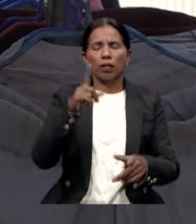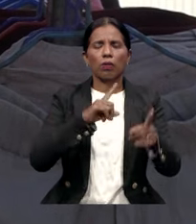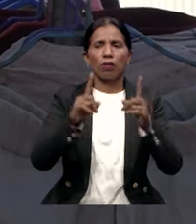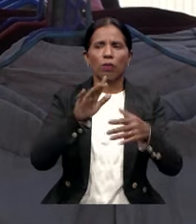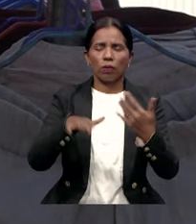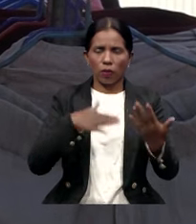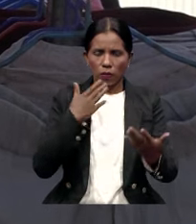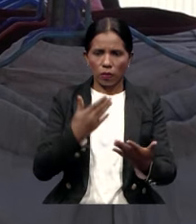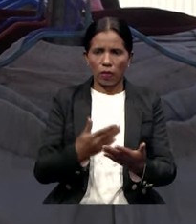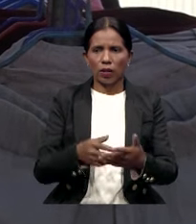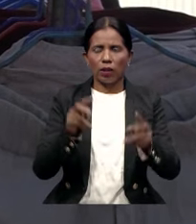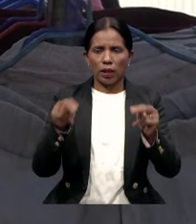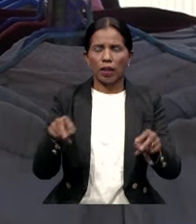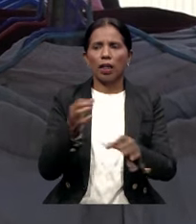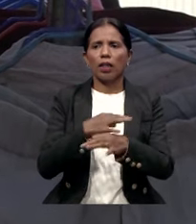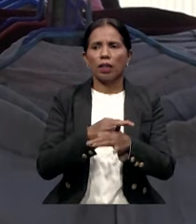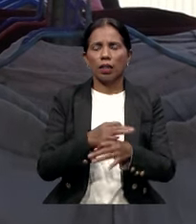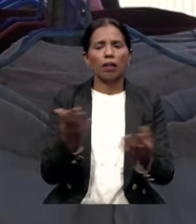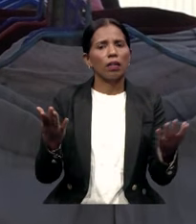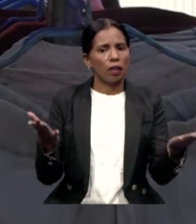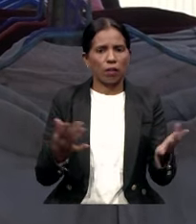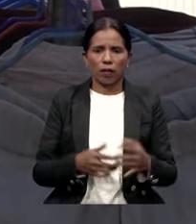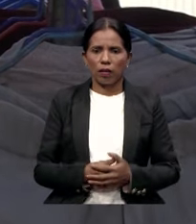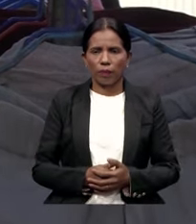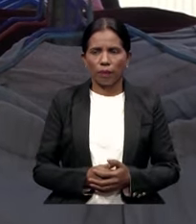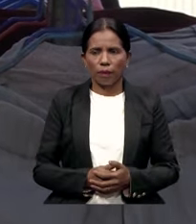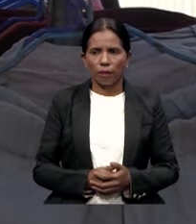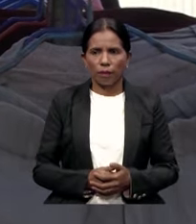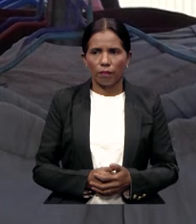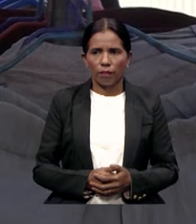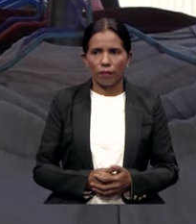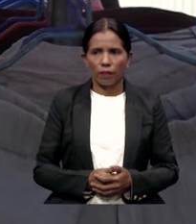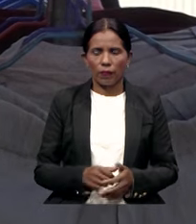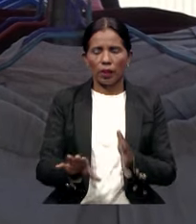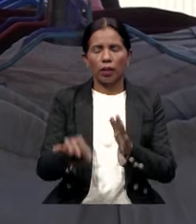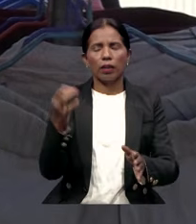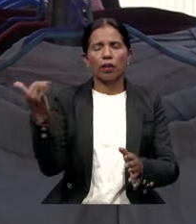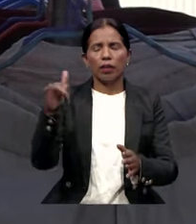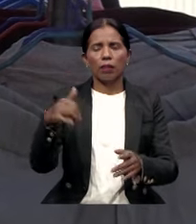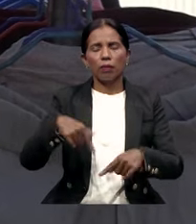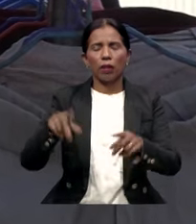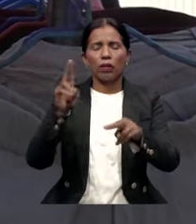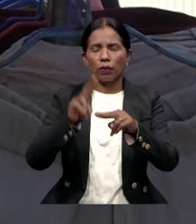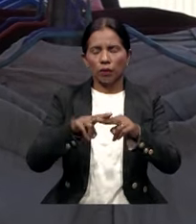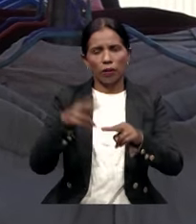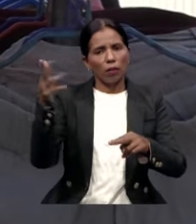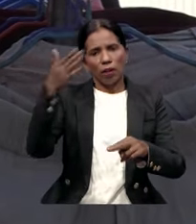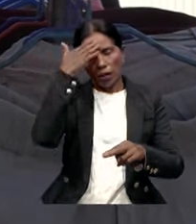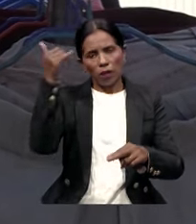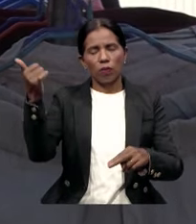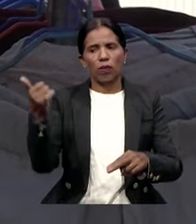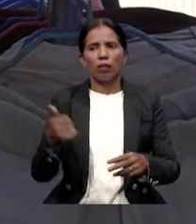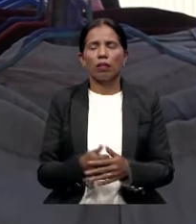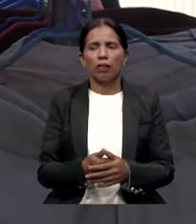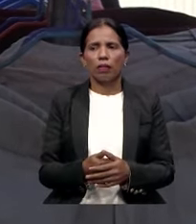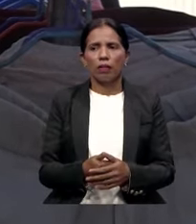hut teni hadia. Hadia hadia makrebe. Thil di sira hut ba hena ba halu handia. Sir ba ba tur tur te karera tur